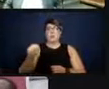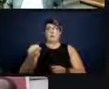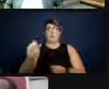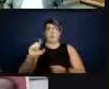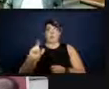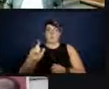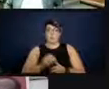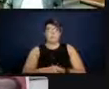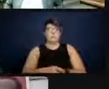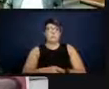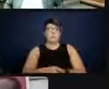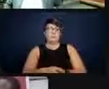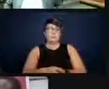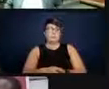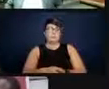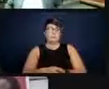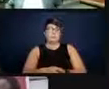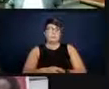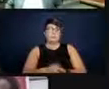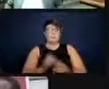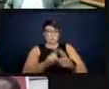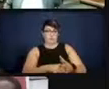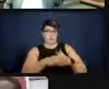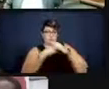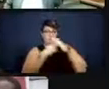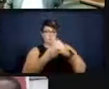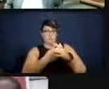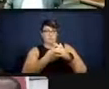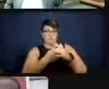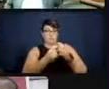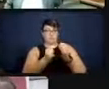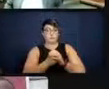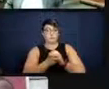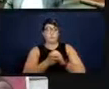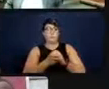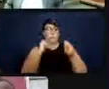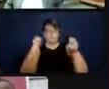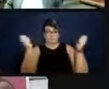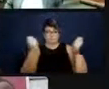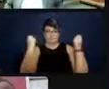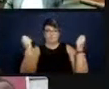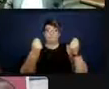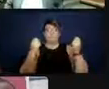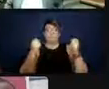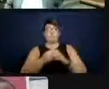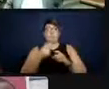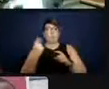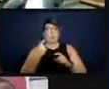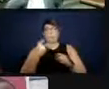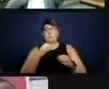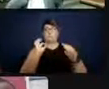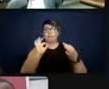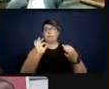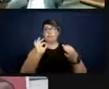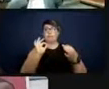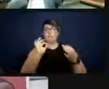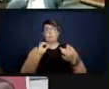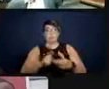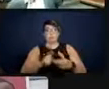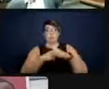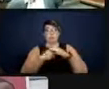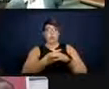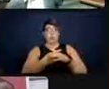الإنسانية والموارد البشرية. سنبدأ الليلة في الاحتفال.